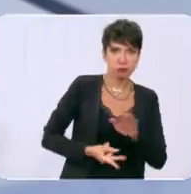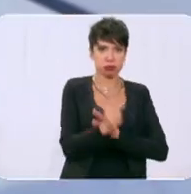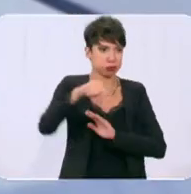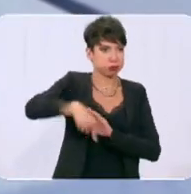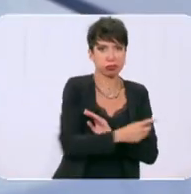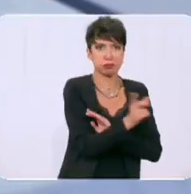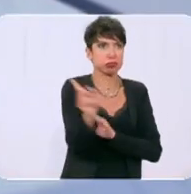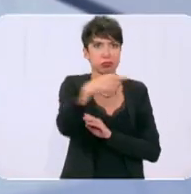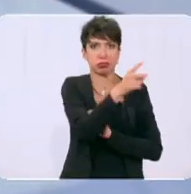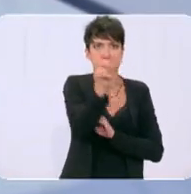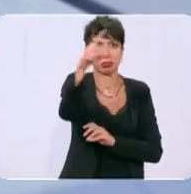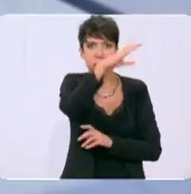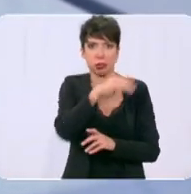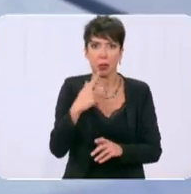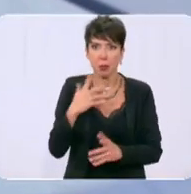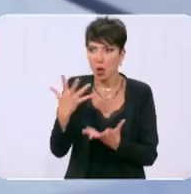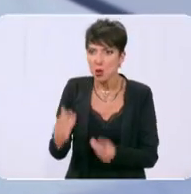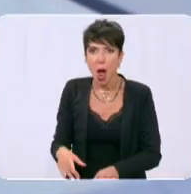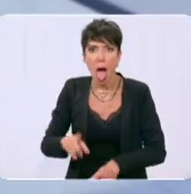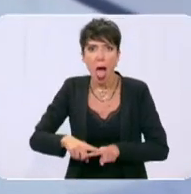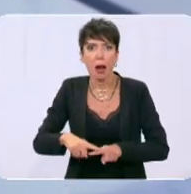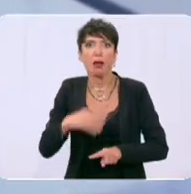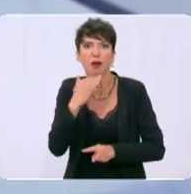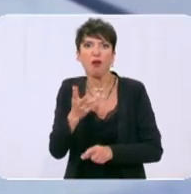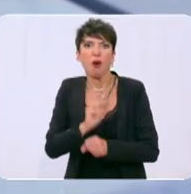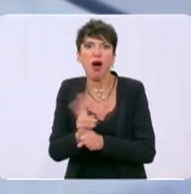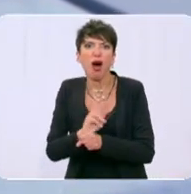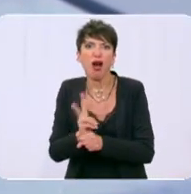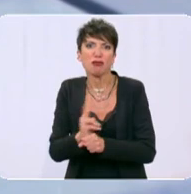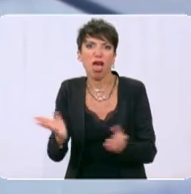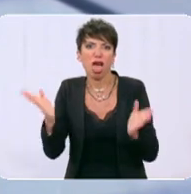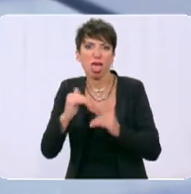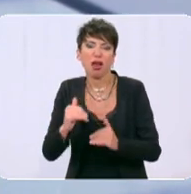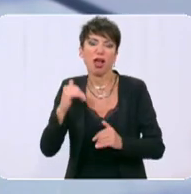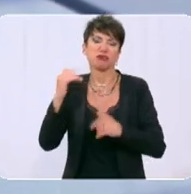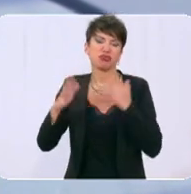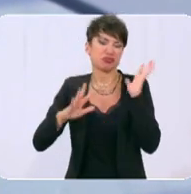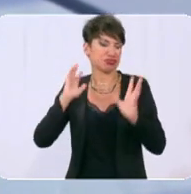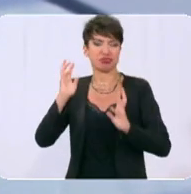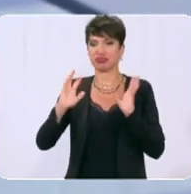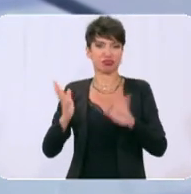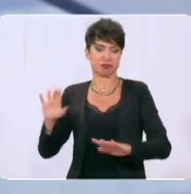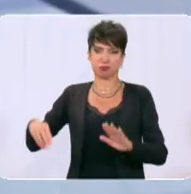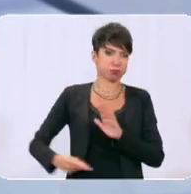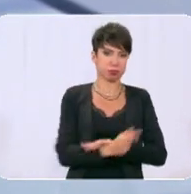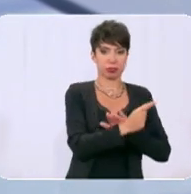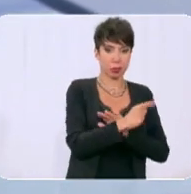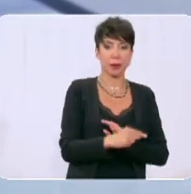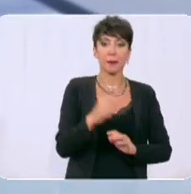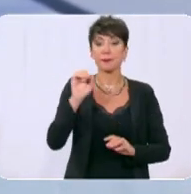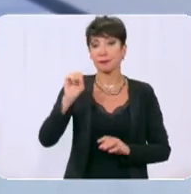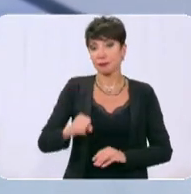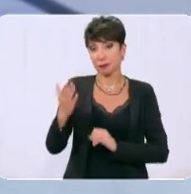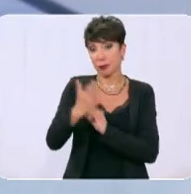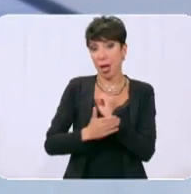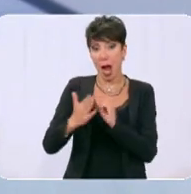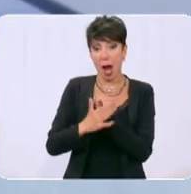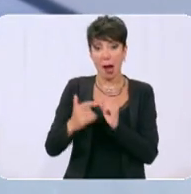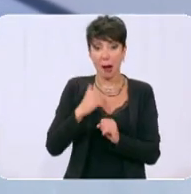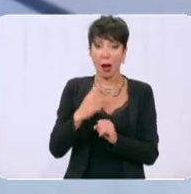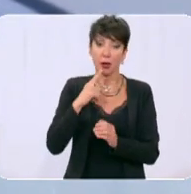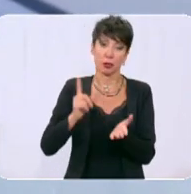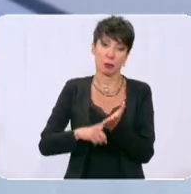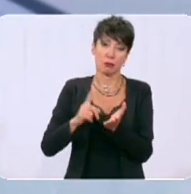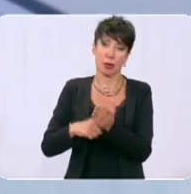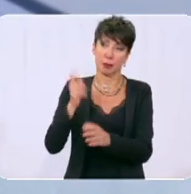που πρέπει να αλλάξουν και βέβαια να διευκολυνθούν οι αγρότες, κυρίως στις υποχρεώσεις τους απέναντι στη ΔΕΗ, διότι έτσι και κλείσουν οι κάνολες και